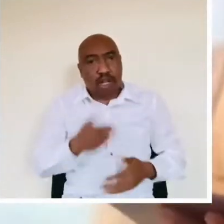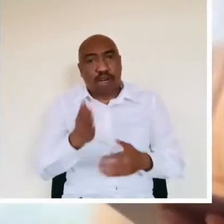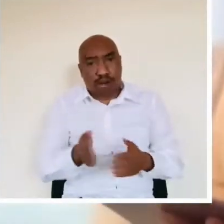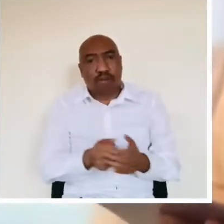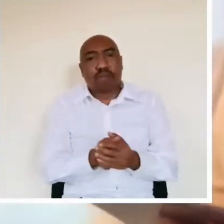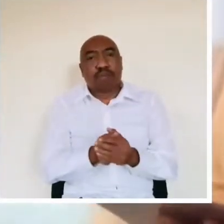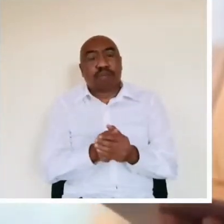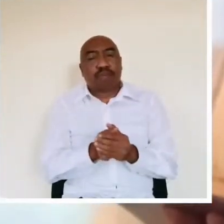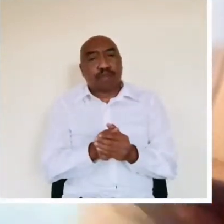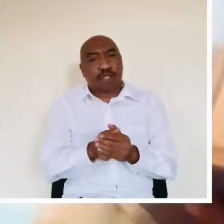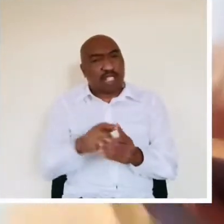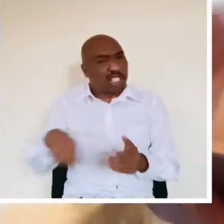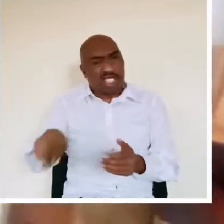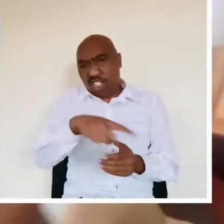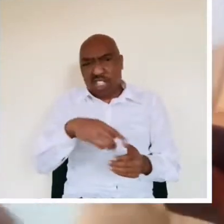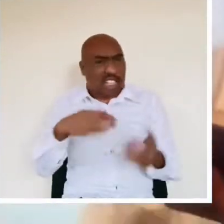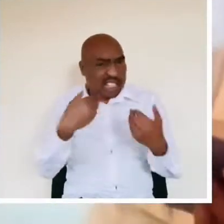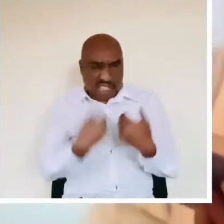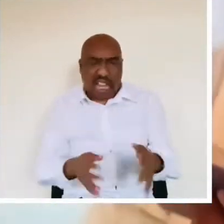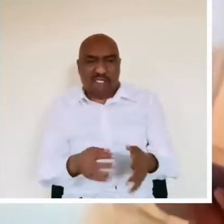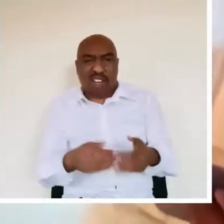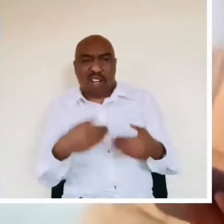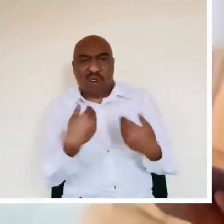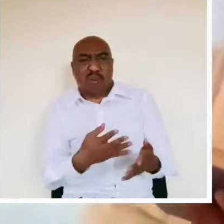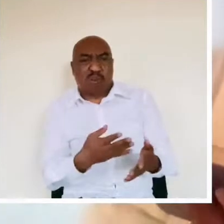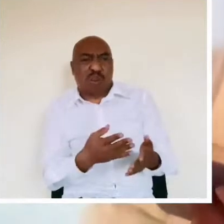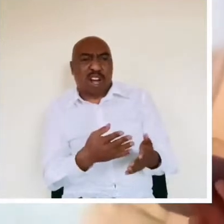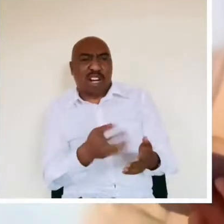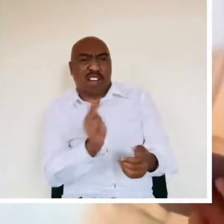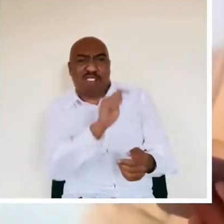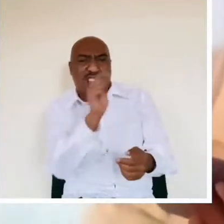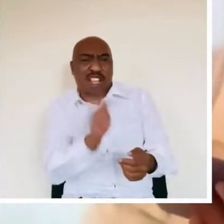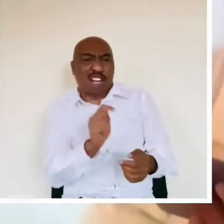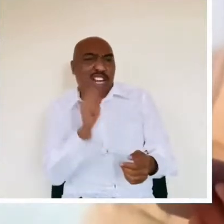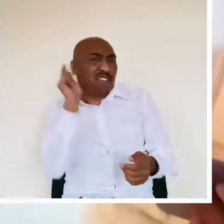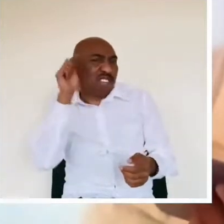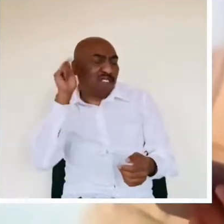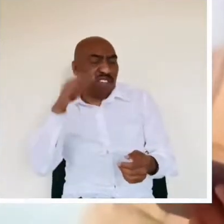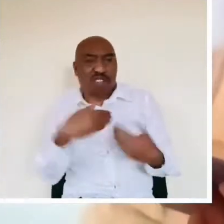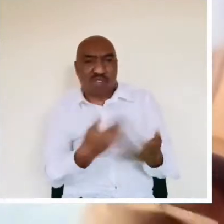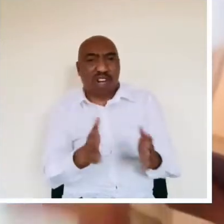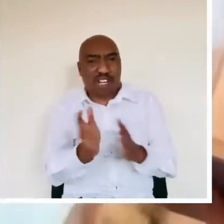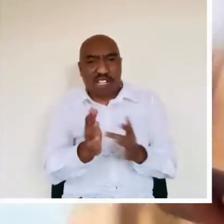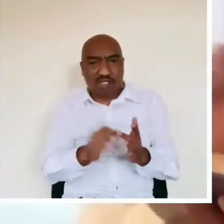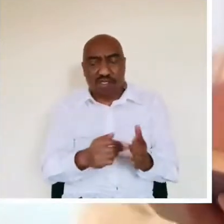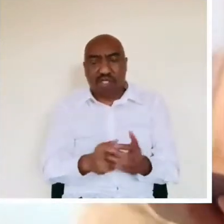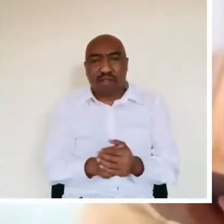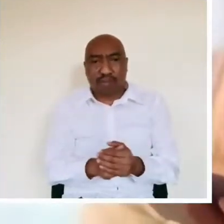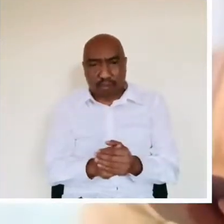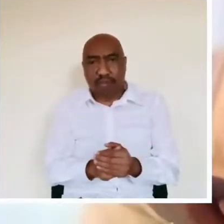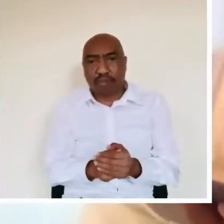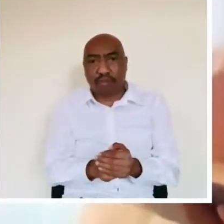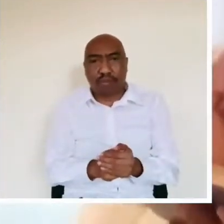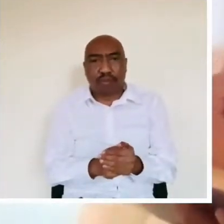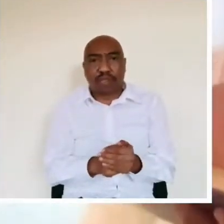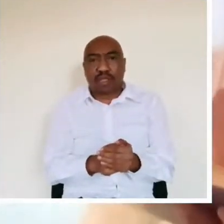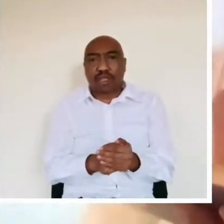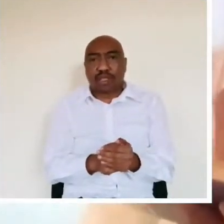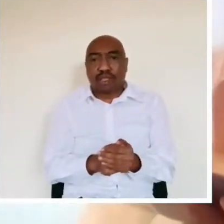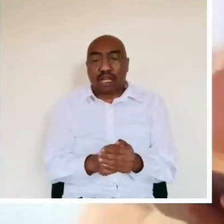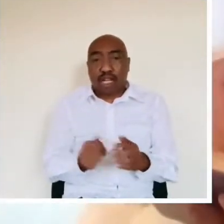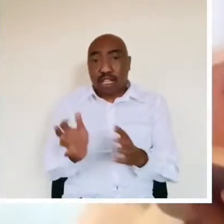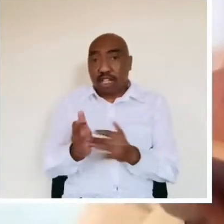piéger Jésus. Et après, il a posé une question. Le Messie, c'est-à-dire